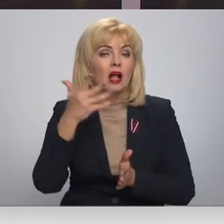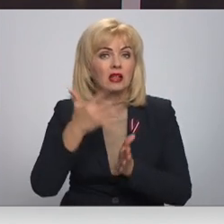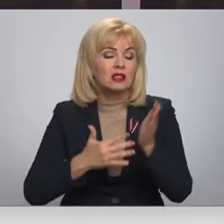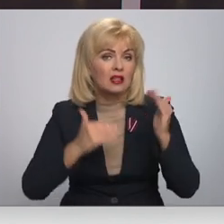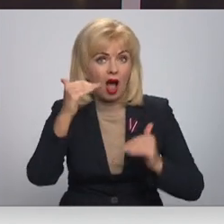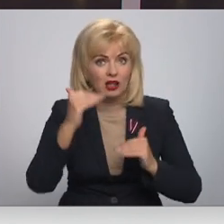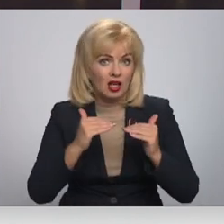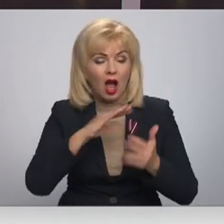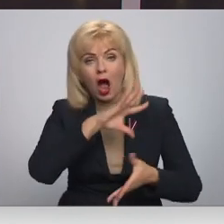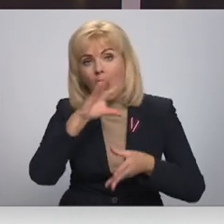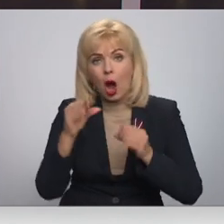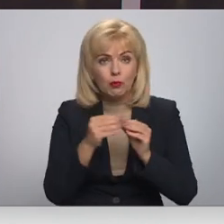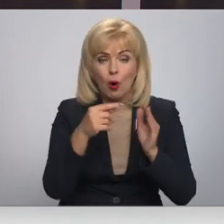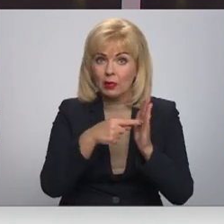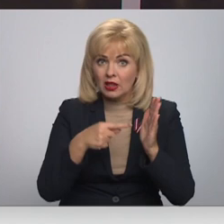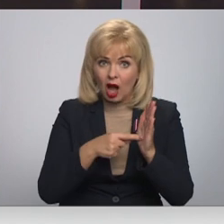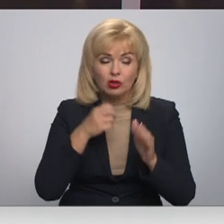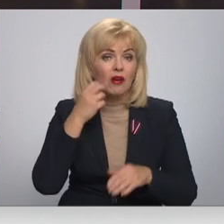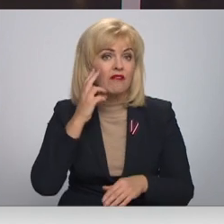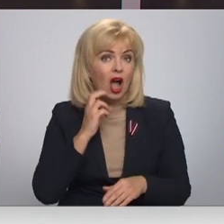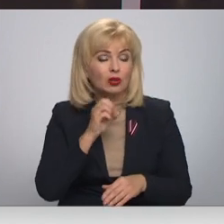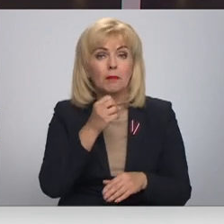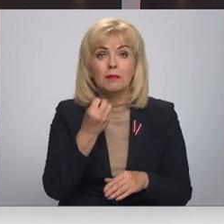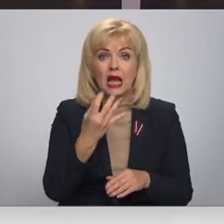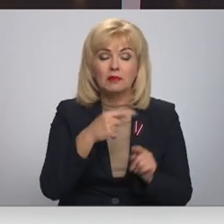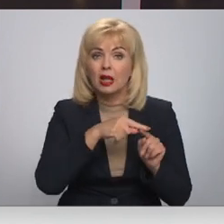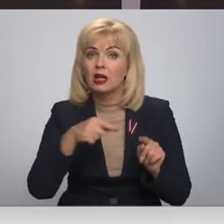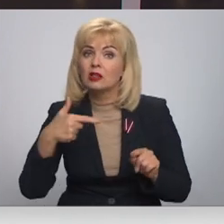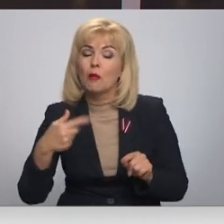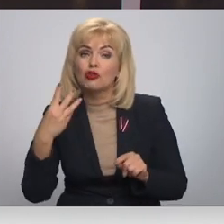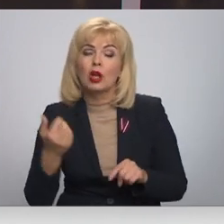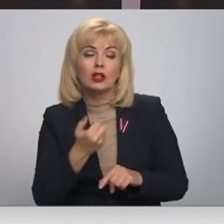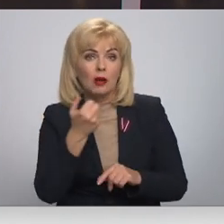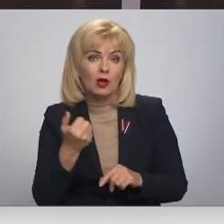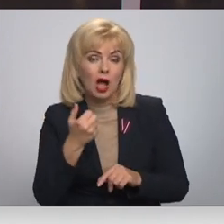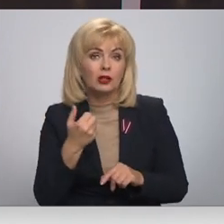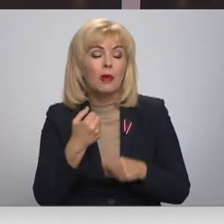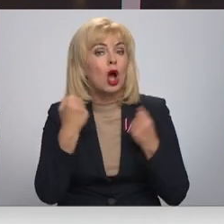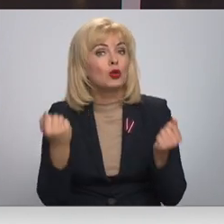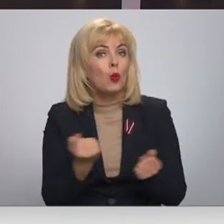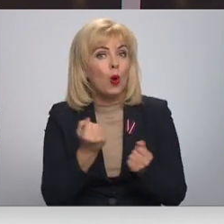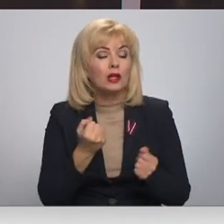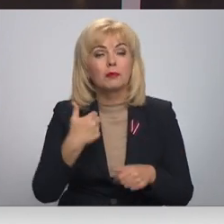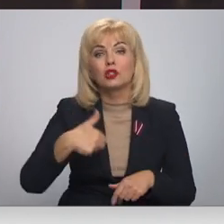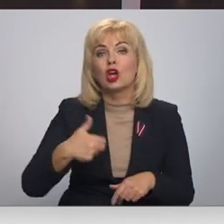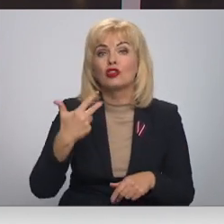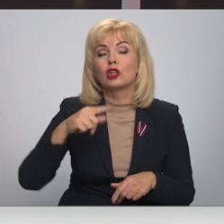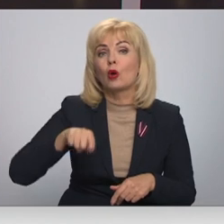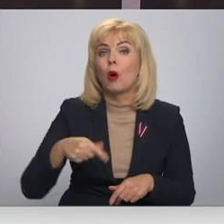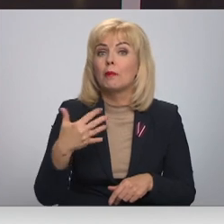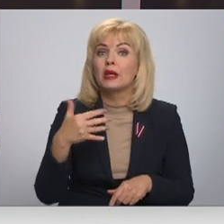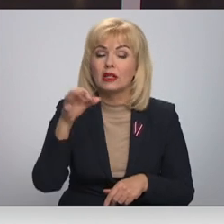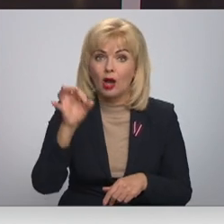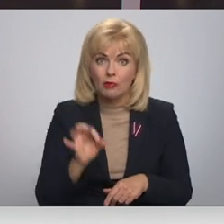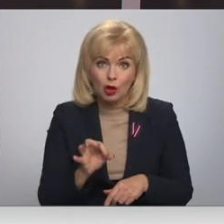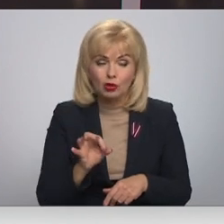pārvaldes datu apkopojums. Vecumā no 15 līdz 74 gadiem nodarbināti bija 63,5%,